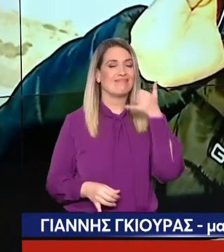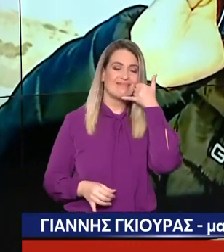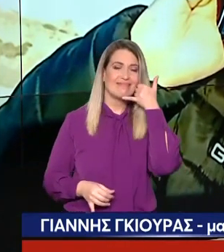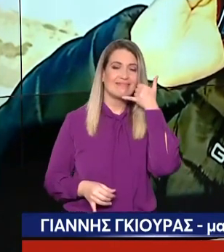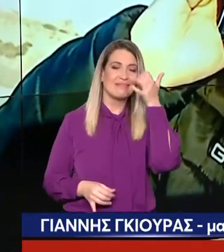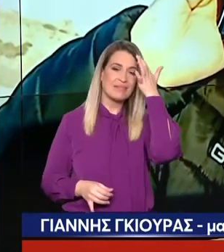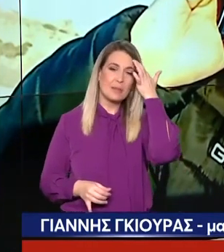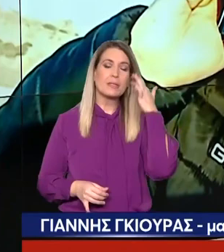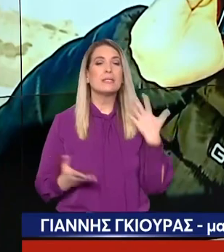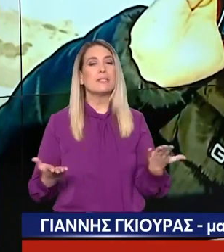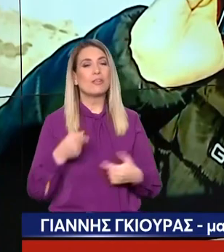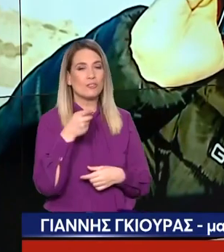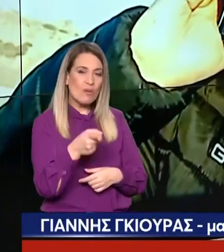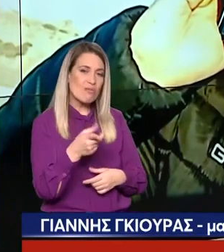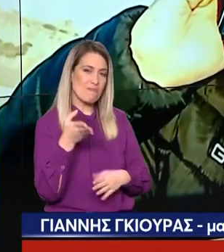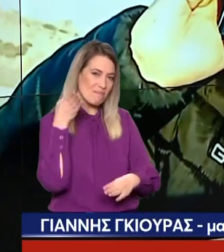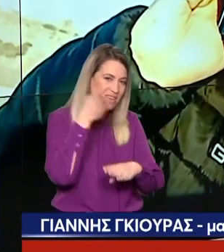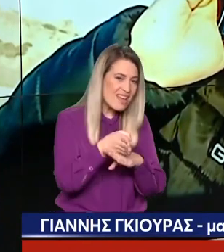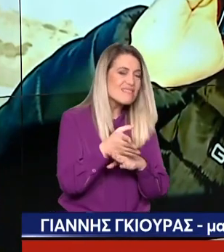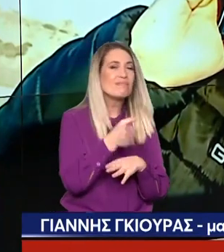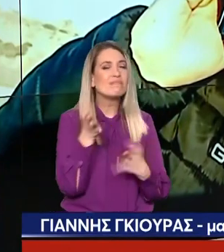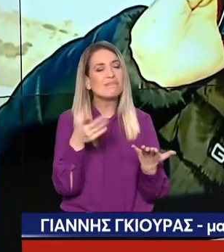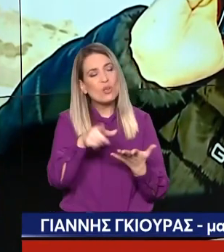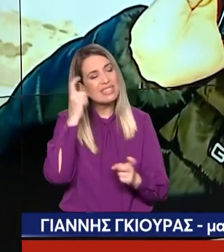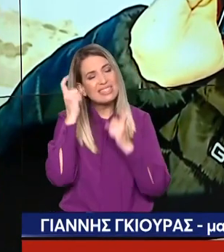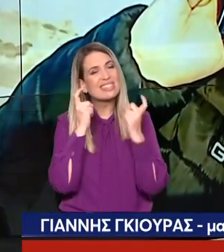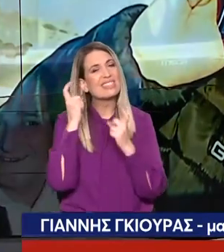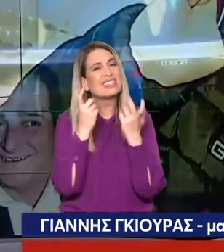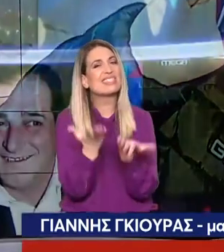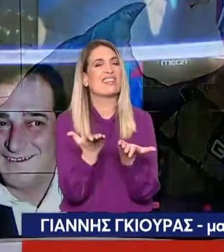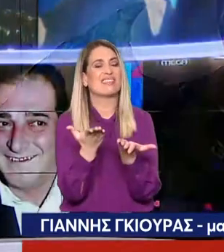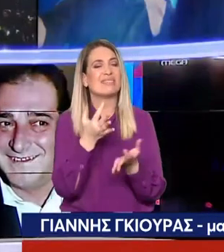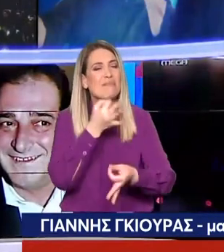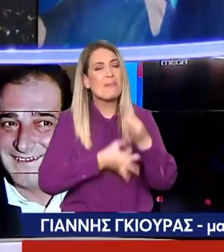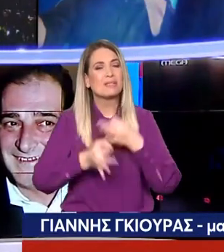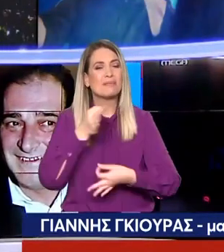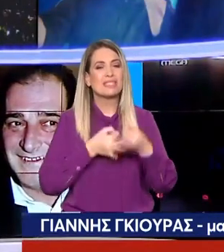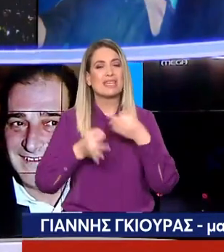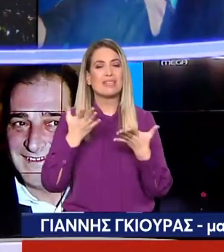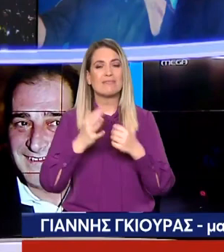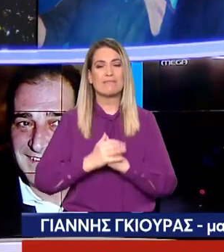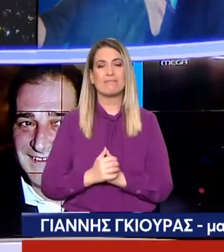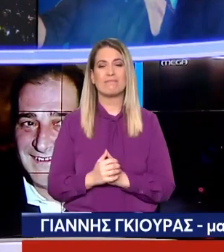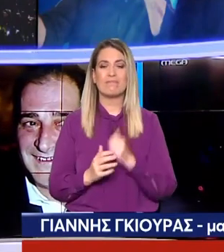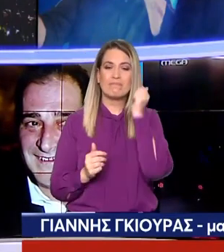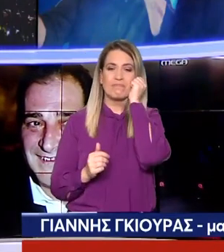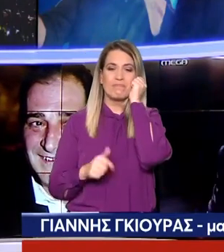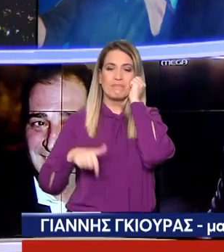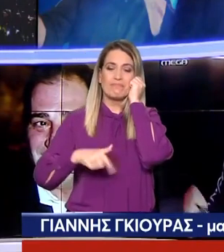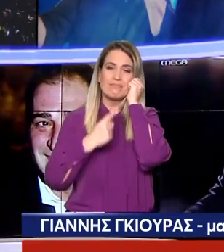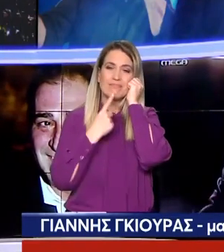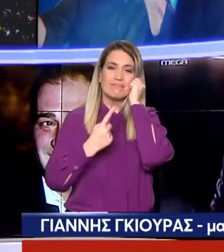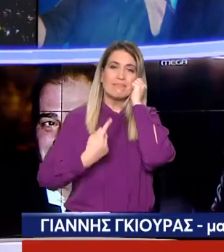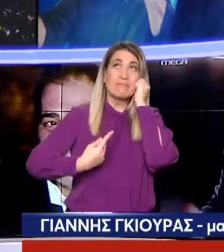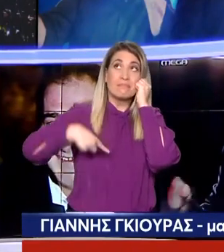Πείτε μας τώρα, φεύγετε από εκεί, τον χαιρετήσατε, τι έχετε στο μυαλό και στην καρδιά σας, κύριε Γιούρα? Σήμερα ήταν πολύ